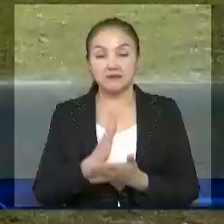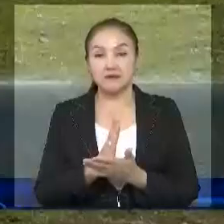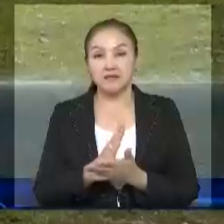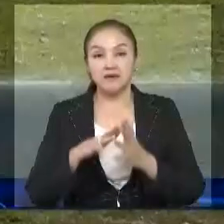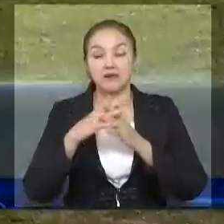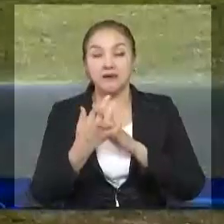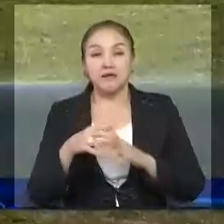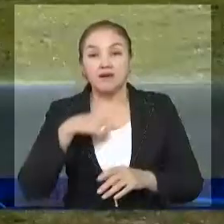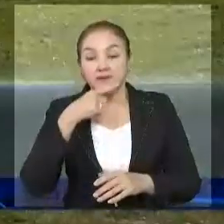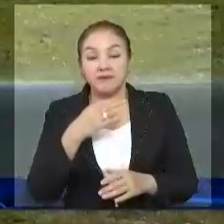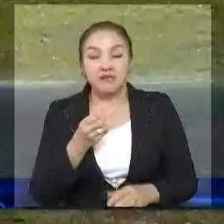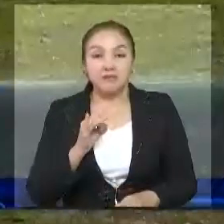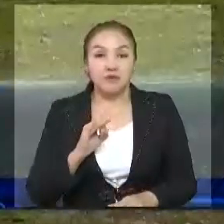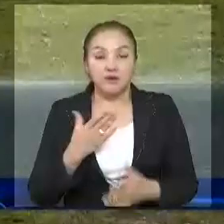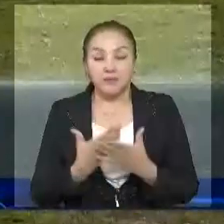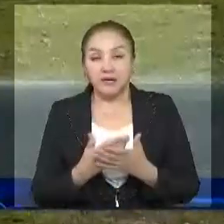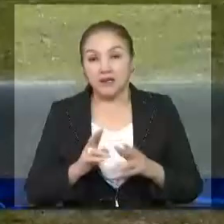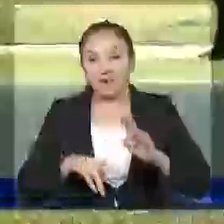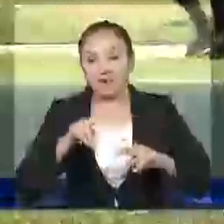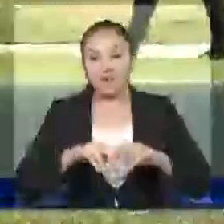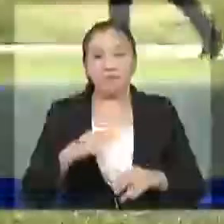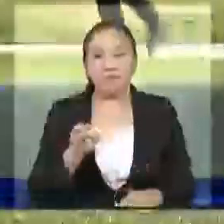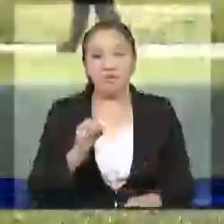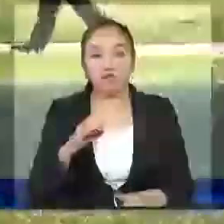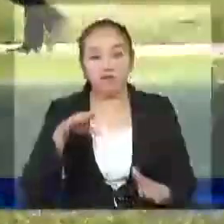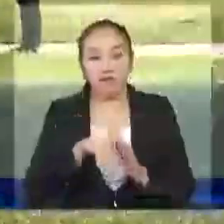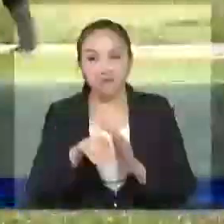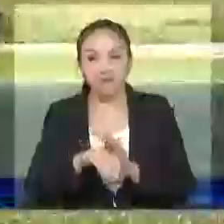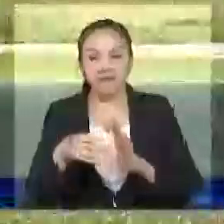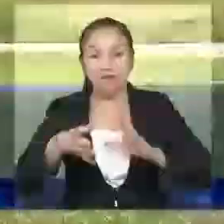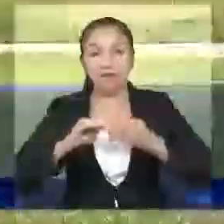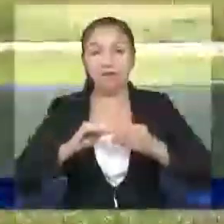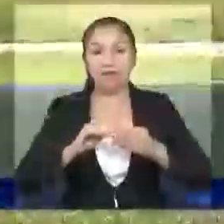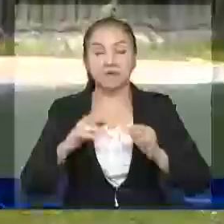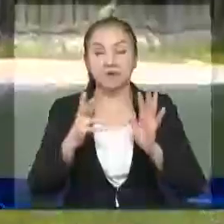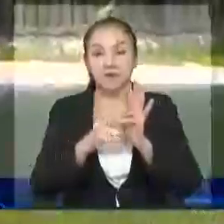ауыл. Айта кетейік, Степной ауылдық округінің құрамына Қайрақты ауылы кіреді. Жалпы халық саны